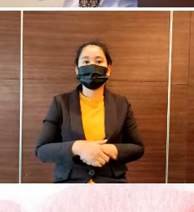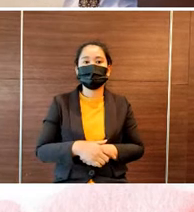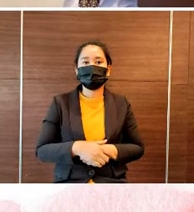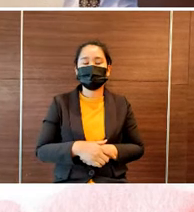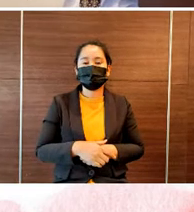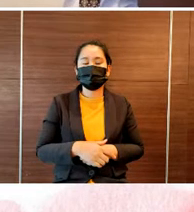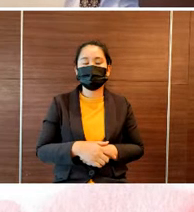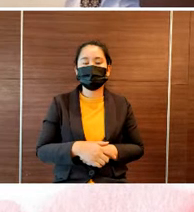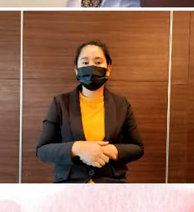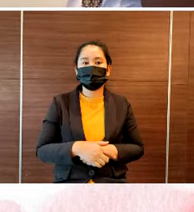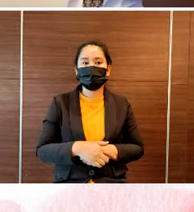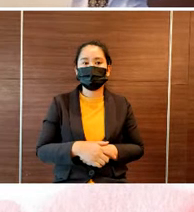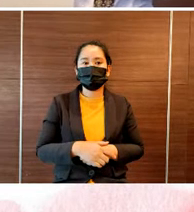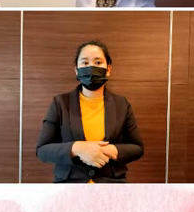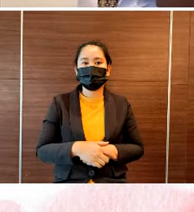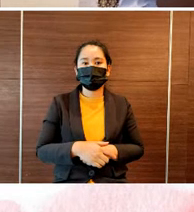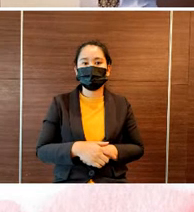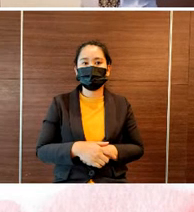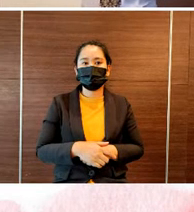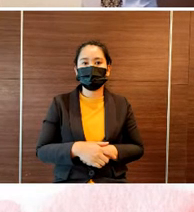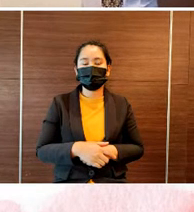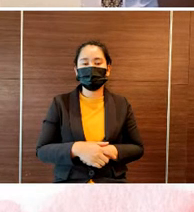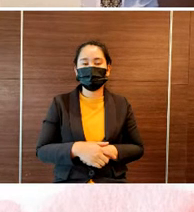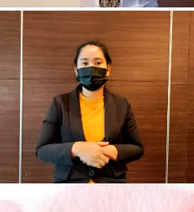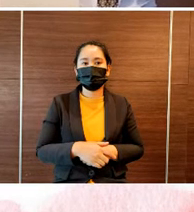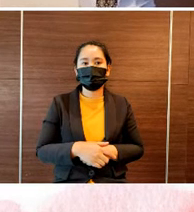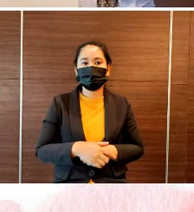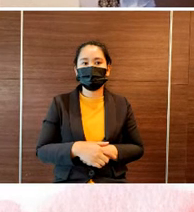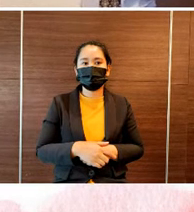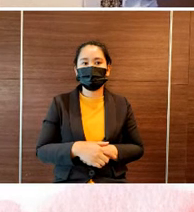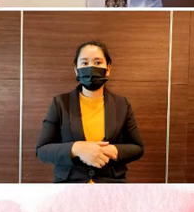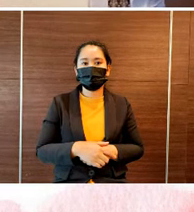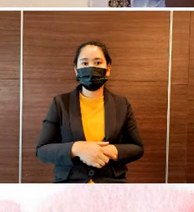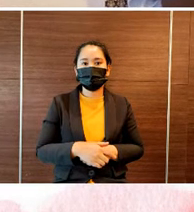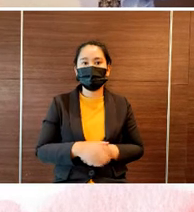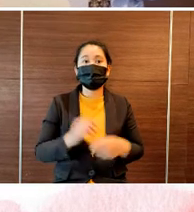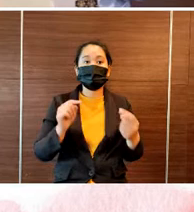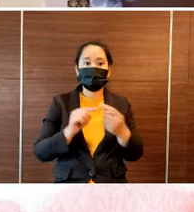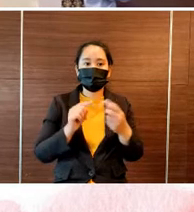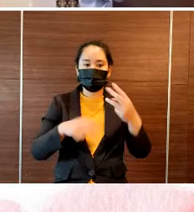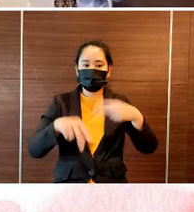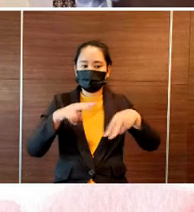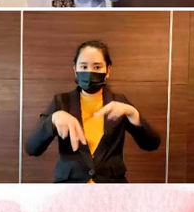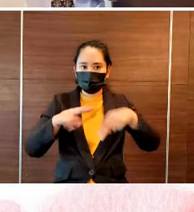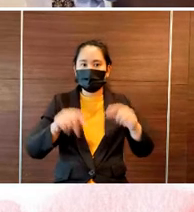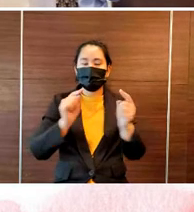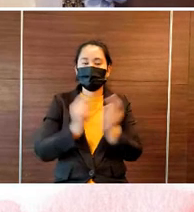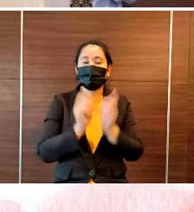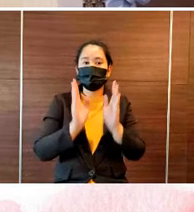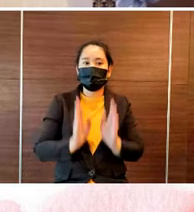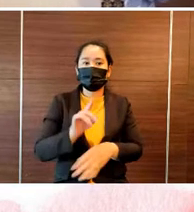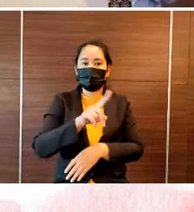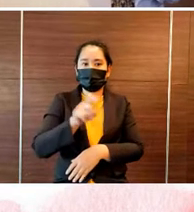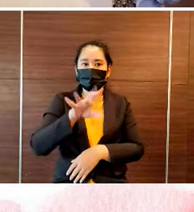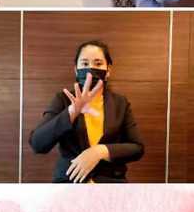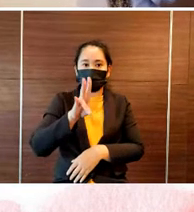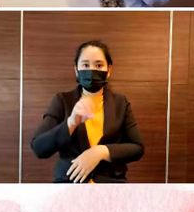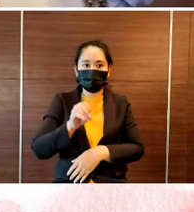ซึ่งก็ same day ART โดย community นะจะมีคนติดตรวจเจอ173คนนะครับ